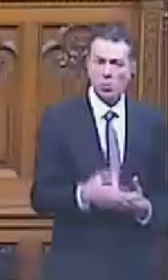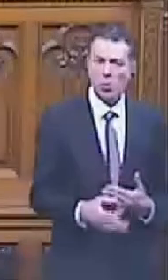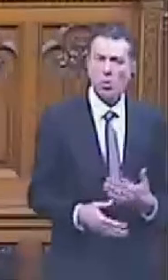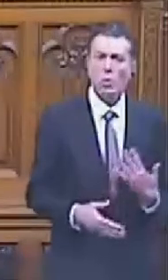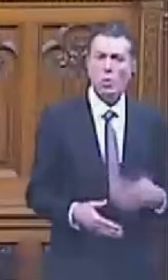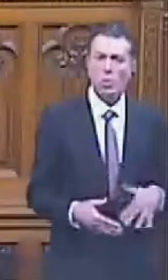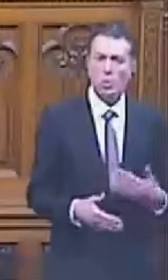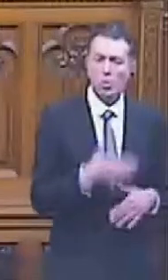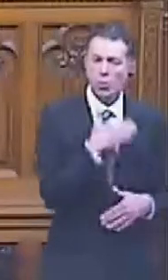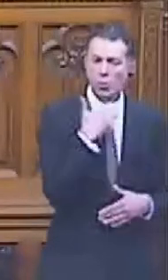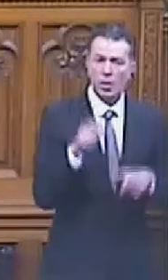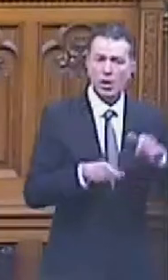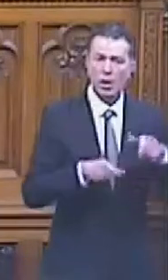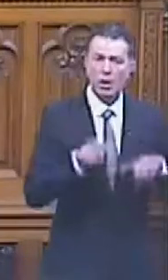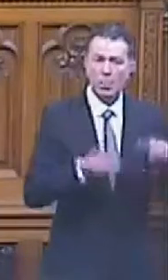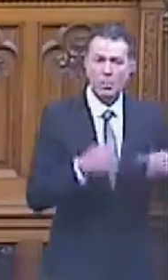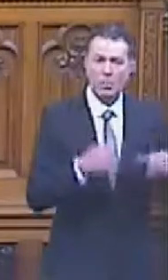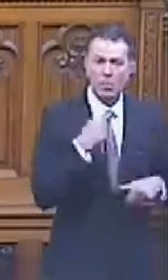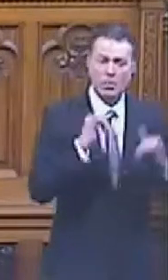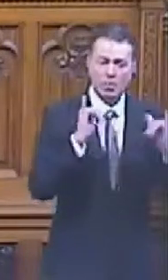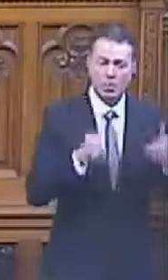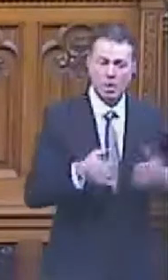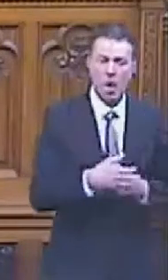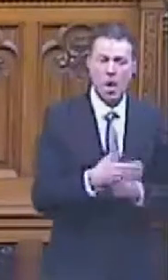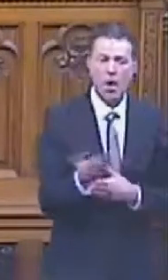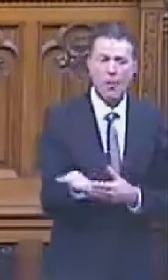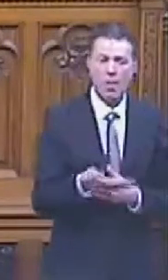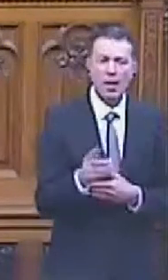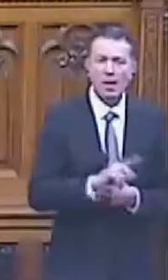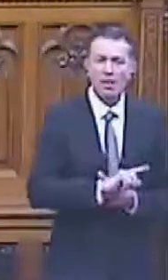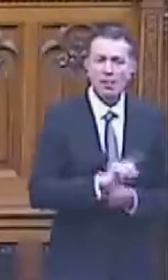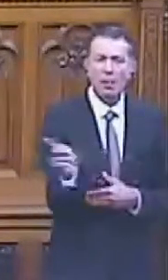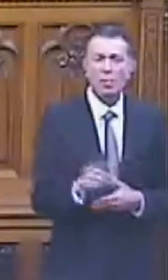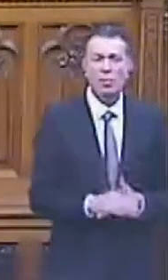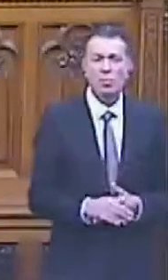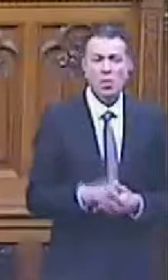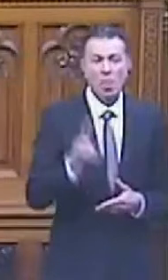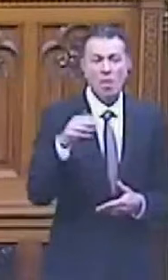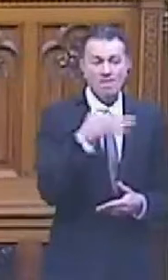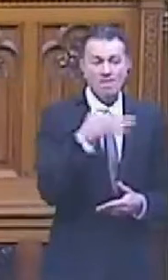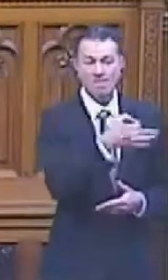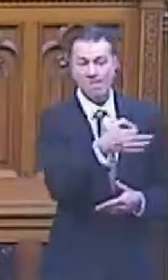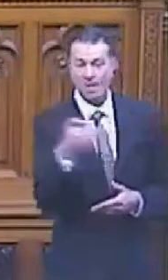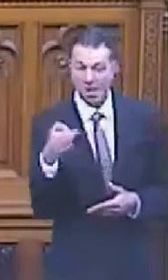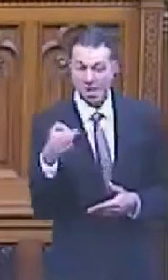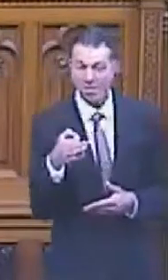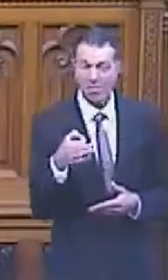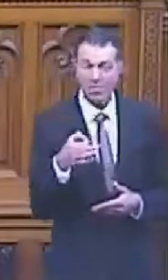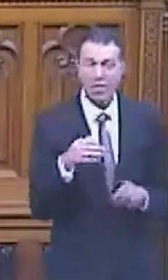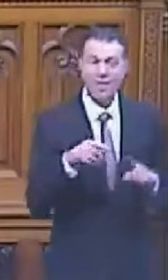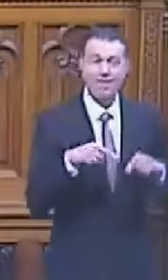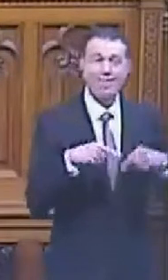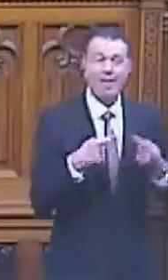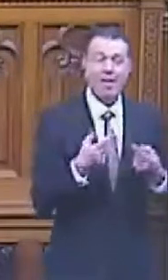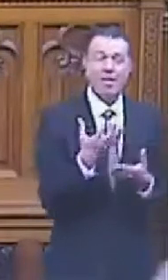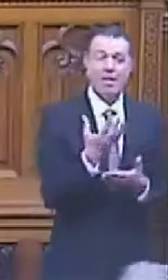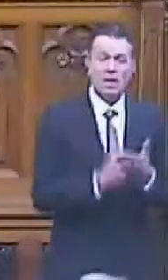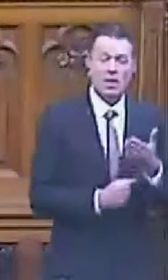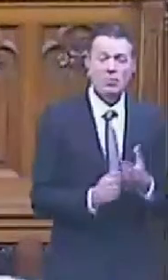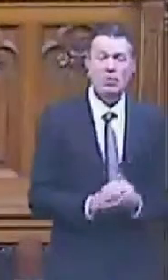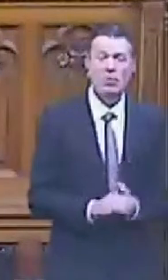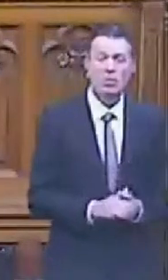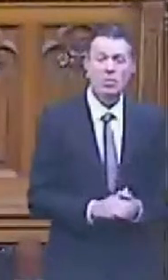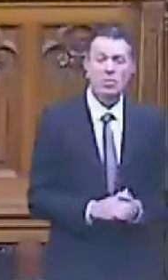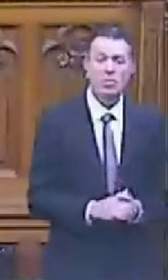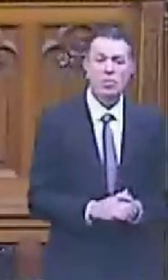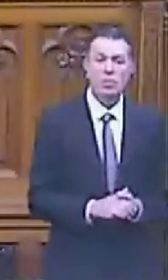Zahl an Menschen, die für ein Bettelverbot sind. Und wenn man, glaube ich, die Menschen in Wien fragen würde, dann würde die Studie bei